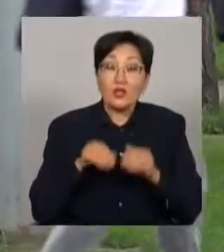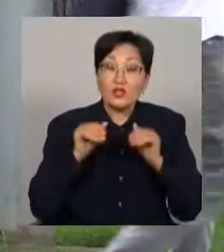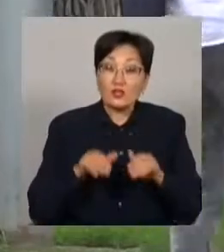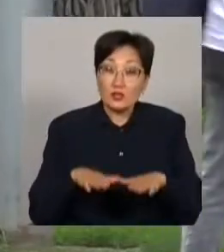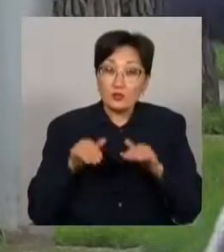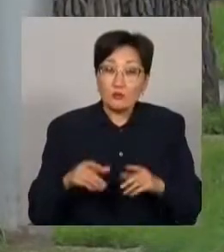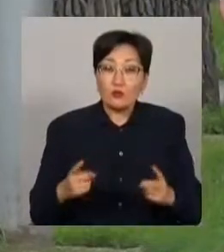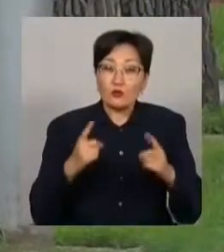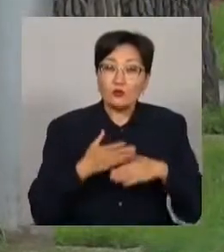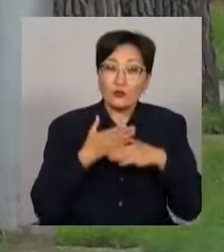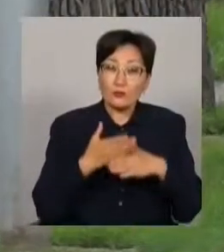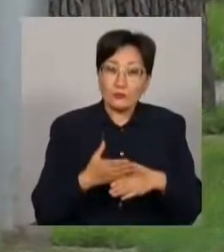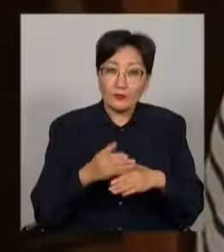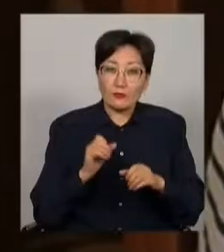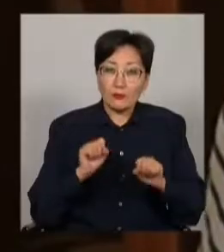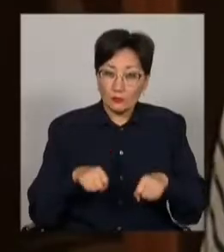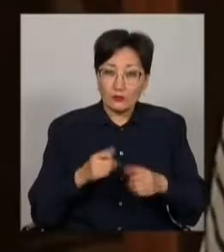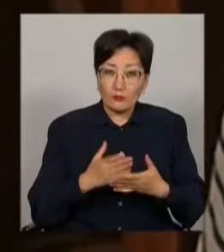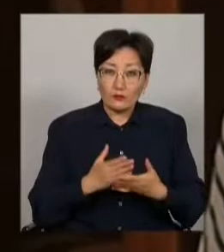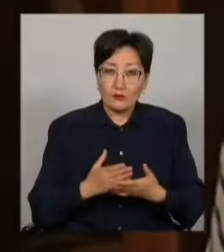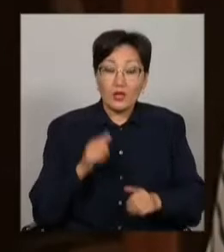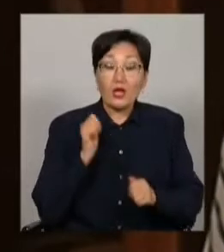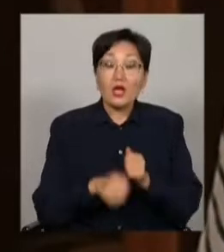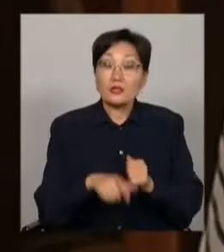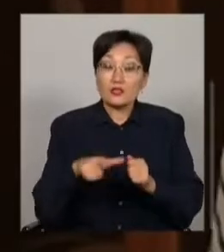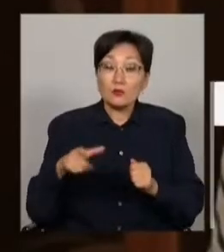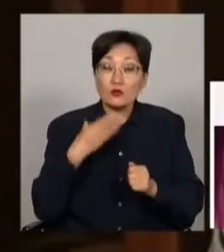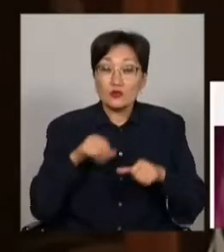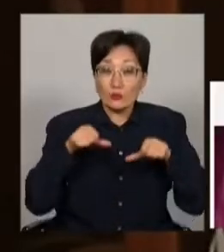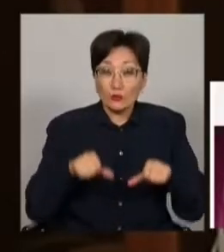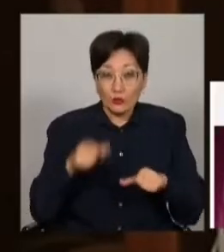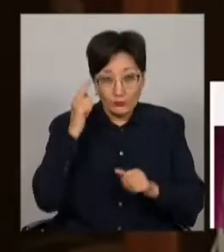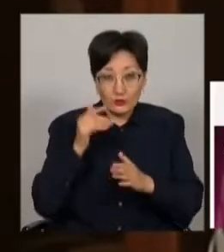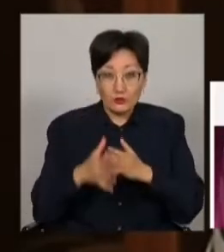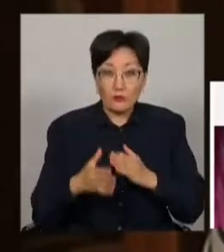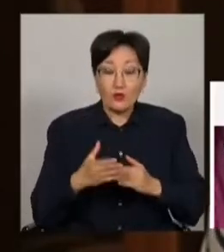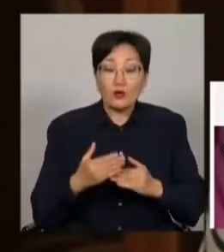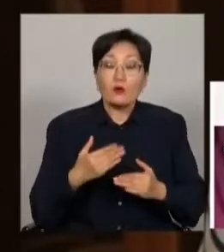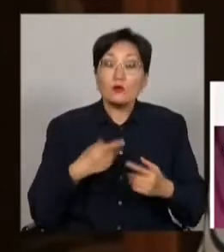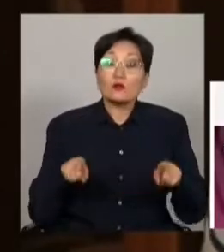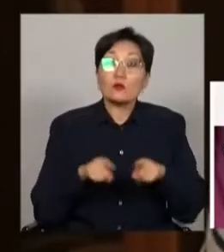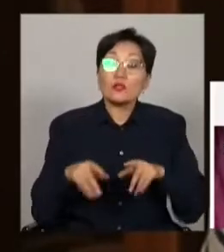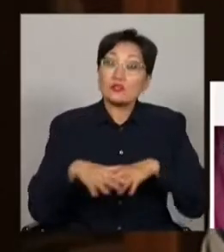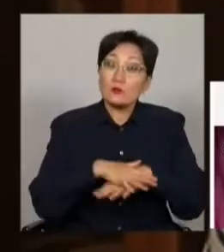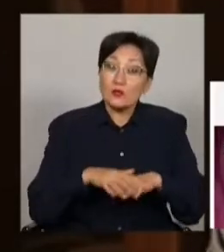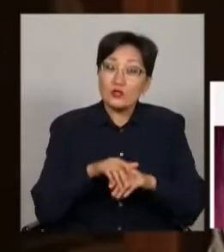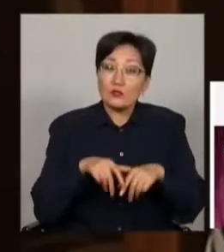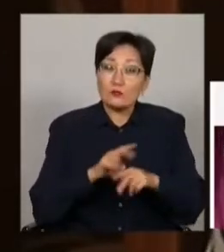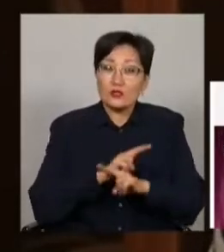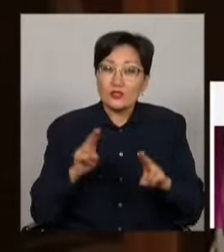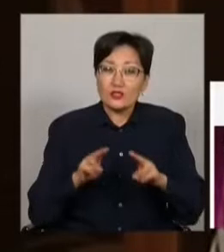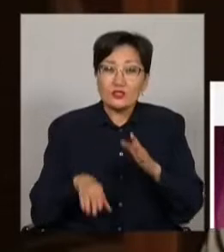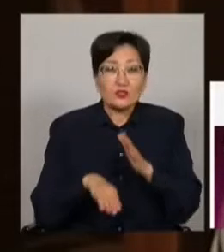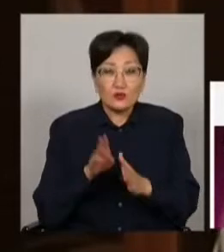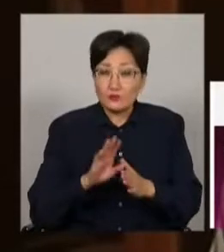тарқатуға үлкен мүмкіндік. Әр азамат өзінің құқығын түсініп, өз қолынан бізге осы қоғамды ешкім жақсартпайтын,